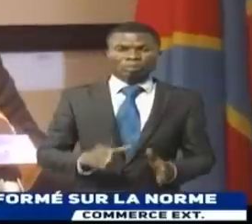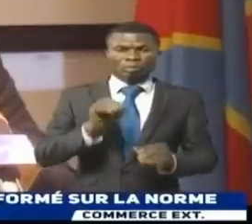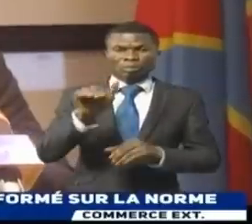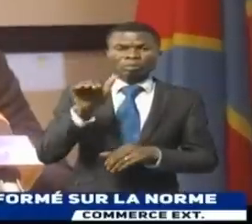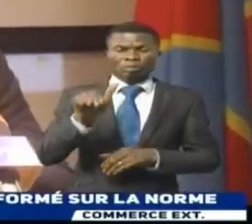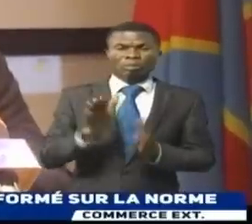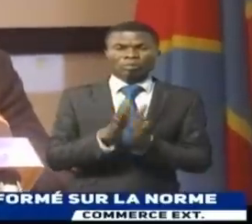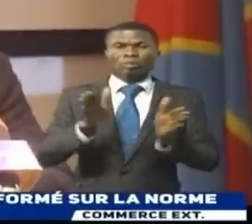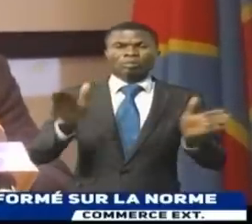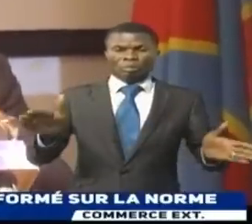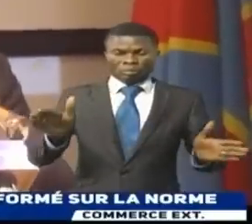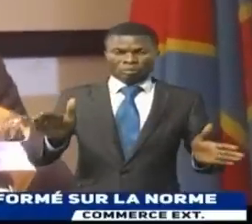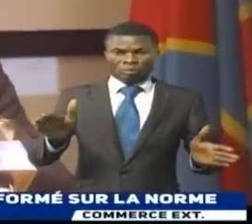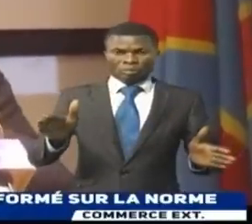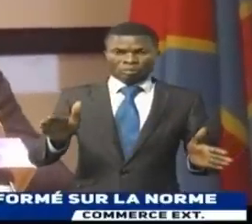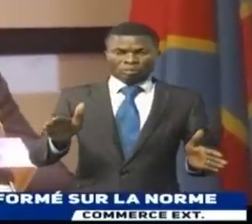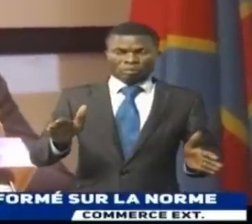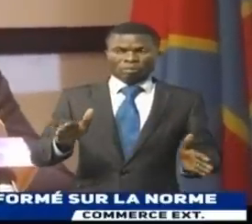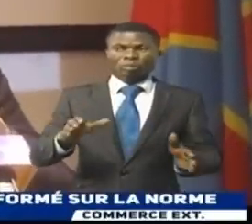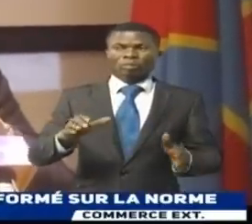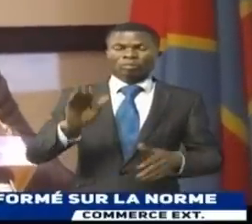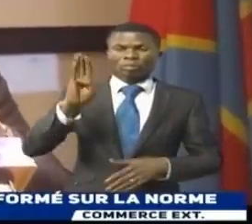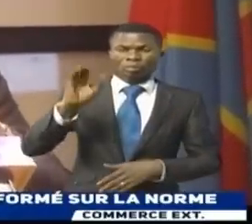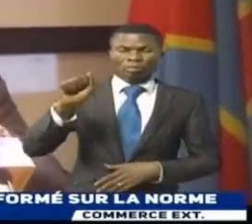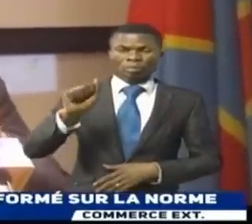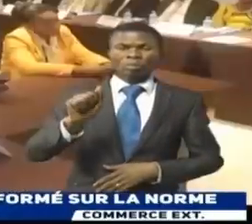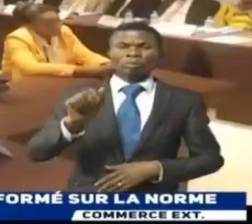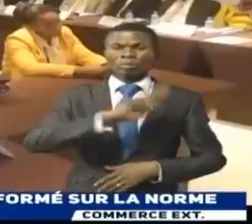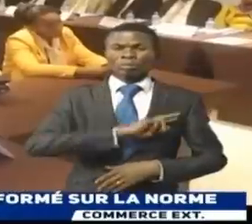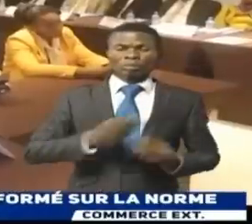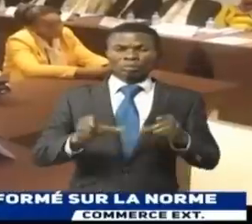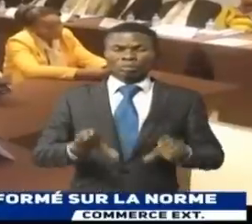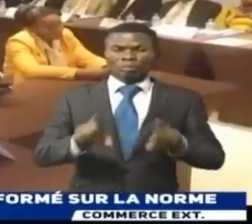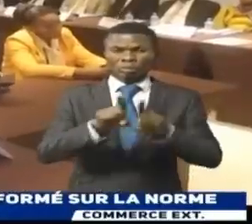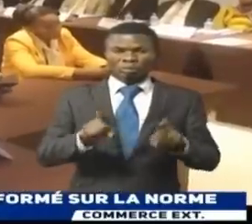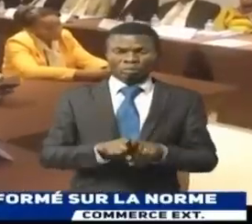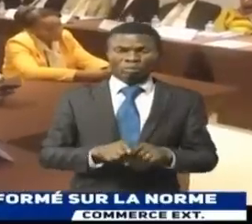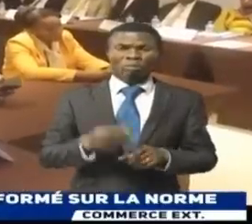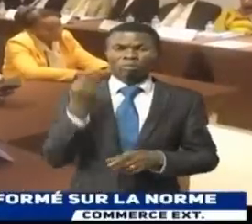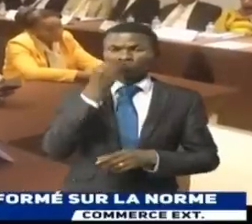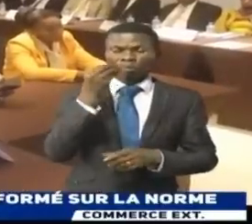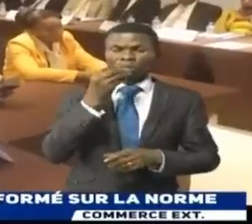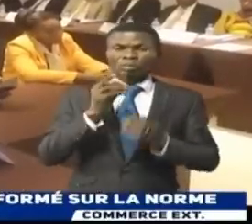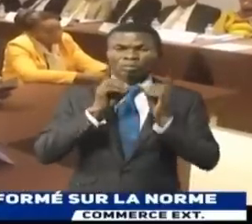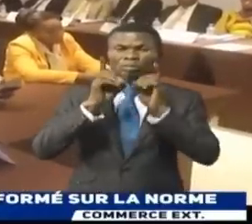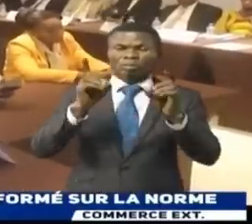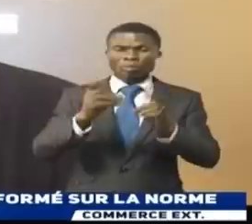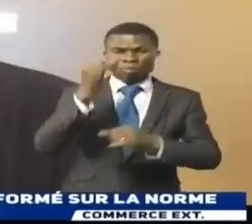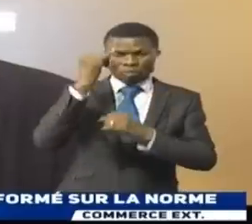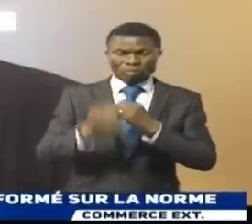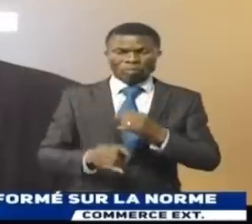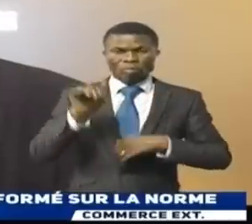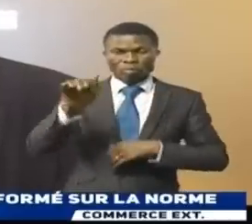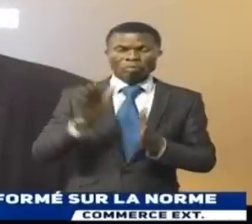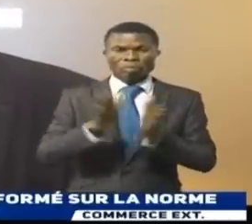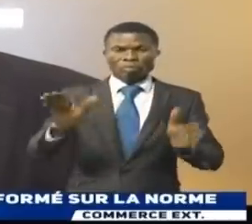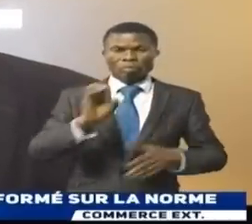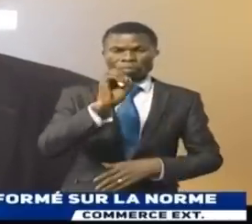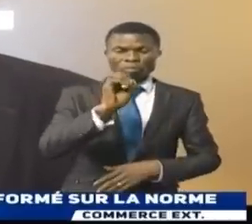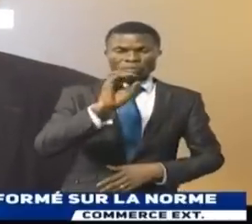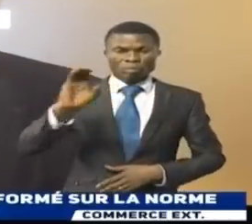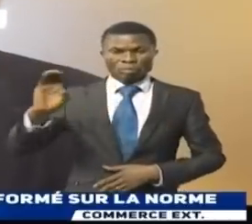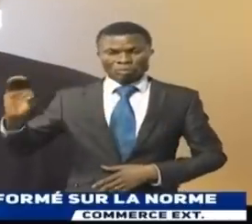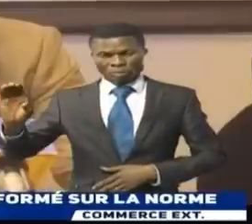directeur général de Bivac BVRDC et les mots de clôture du directeur général de l'Office congolais de